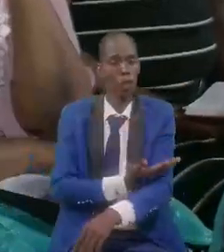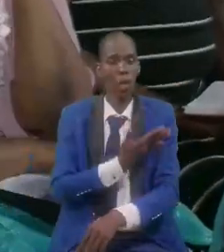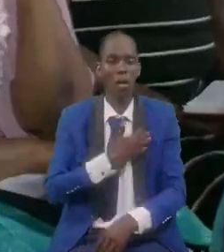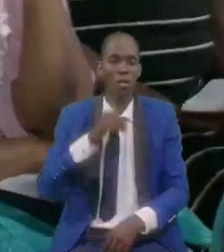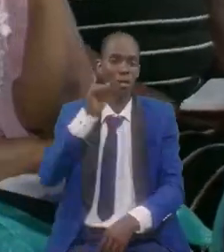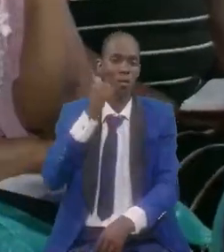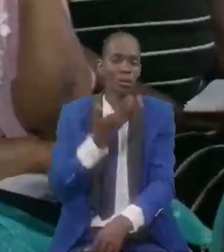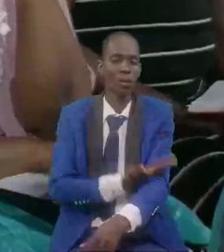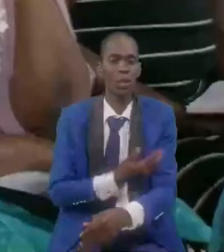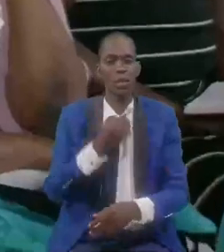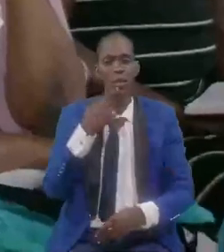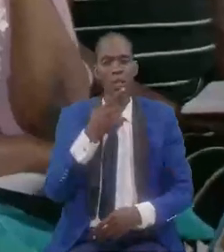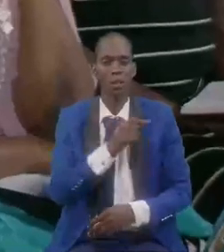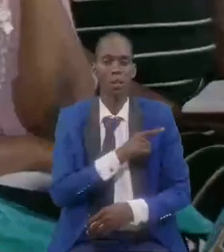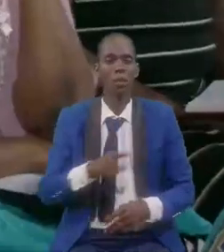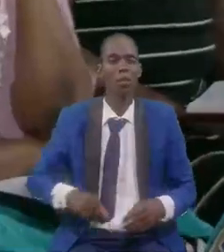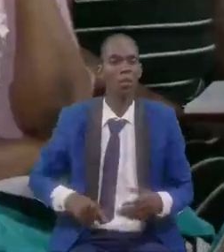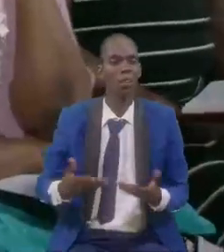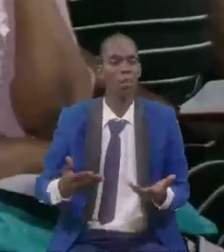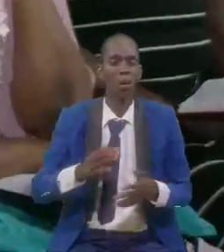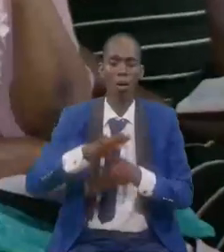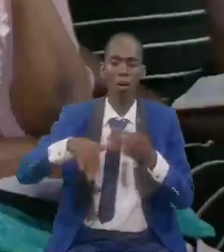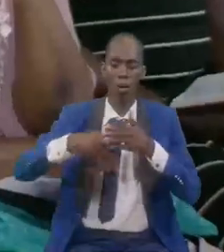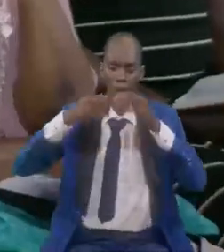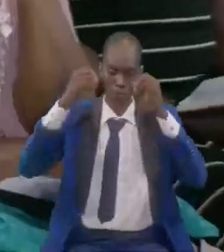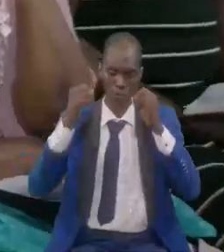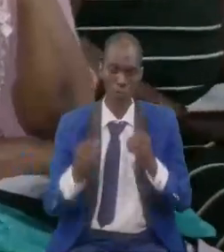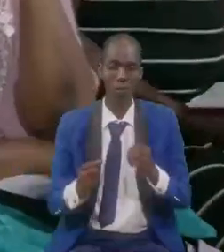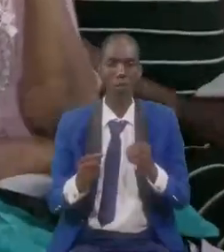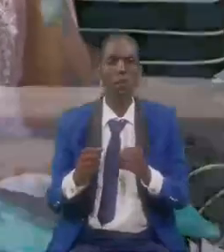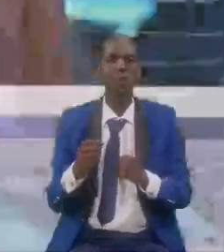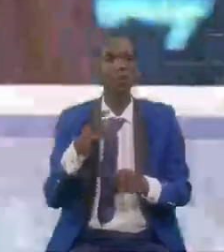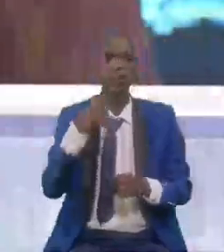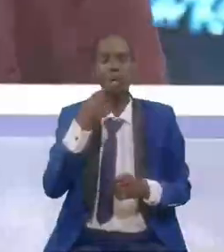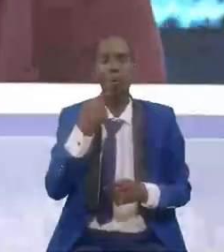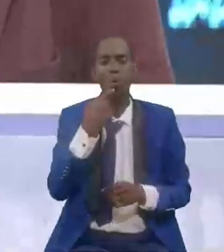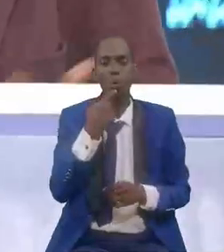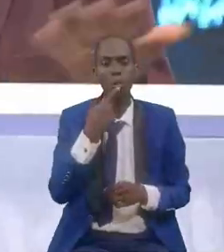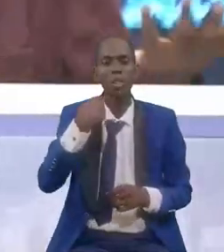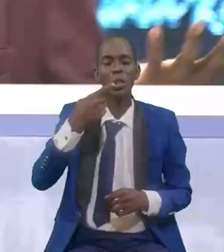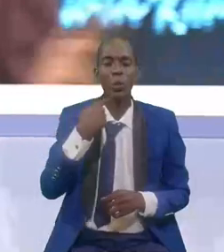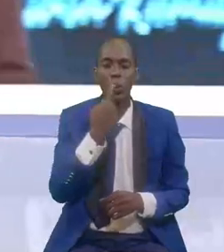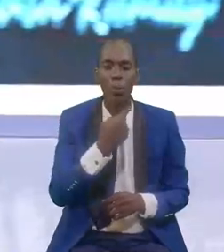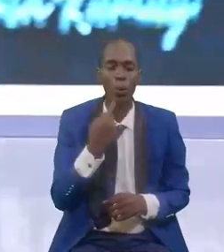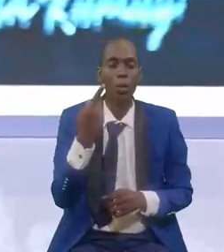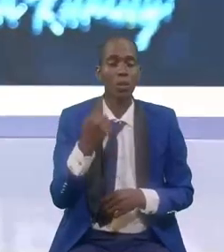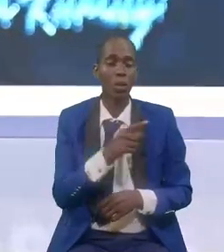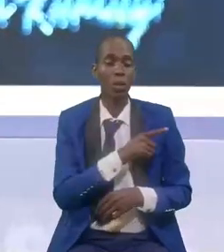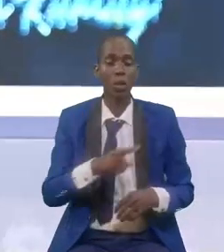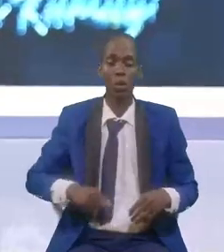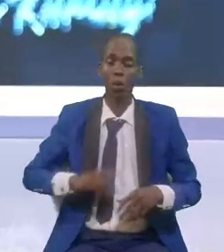le Seigneur. Dites-moi, dit le Seigneur qui? Le